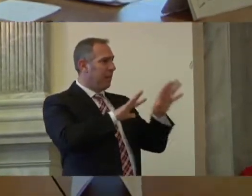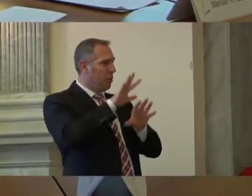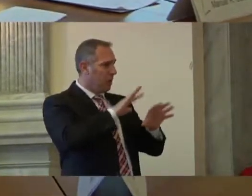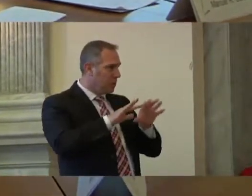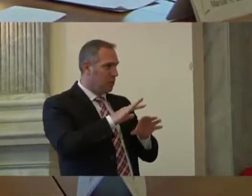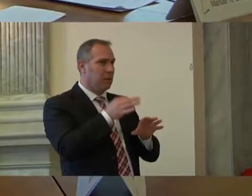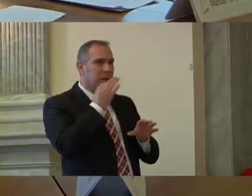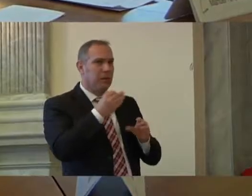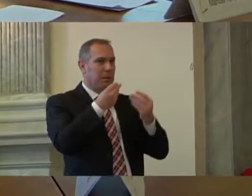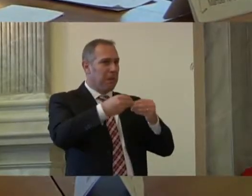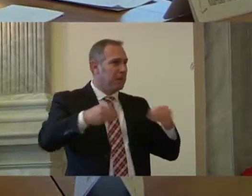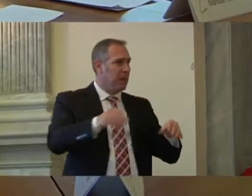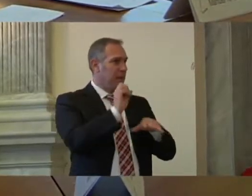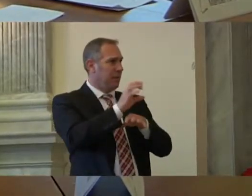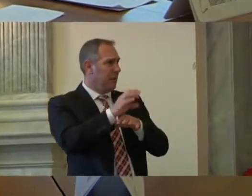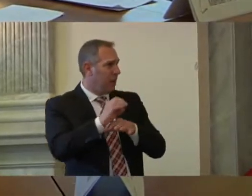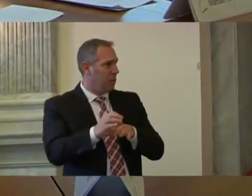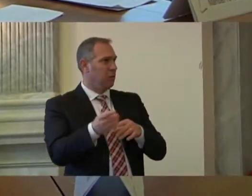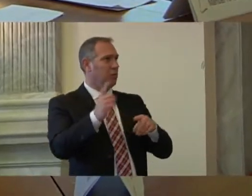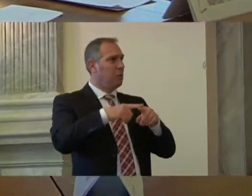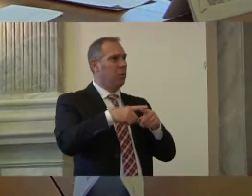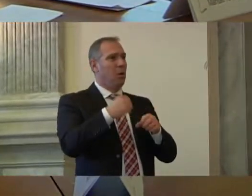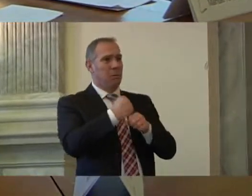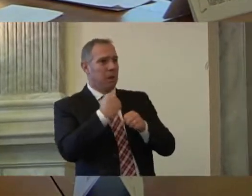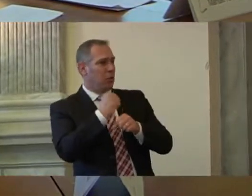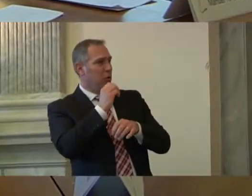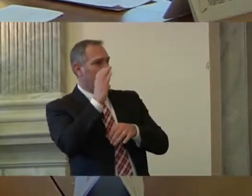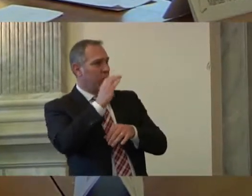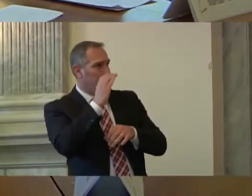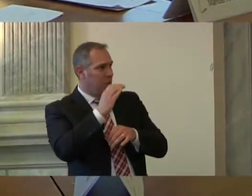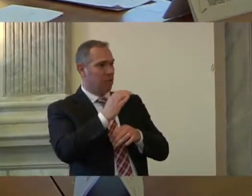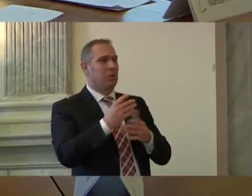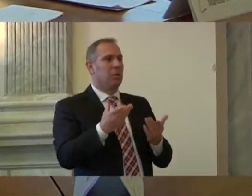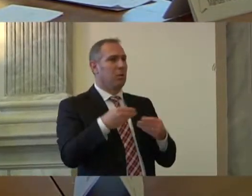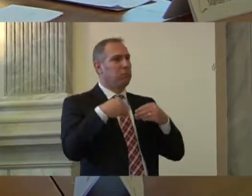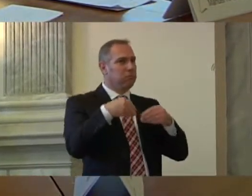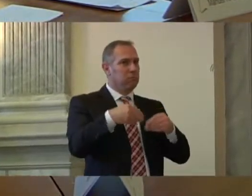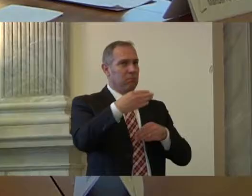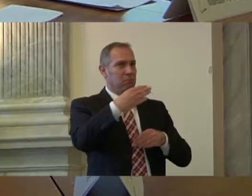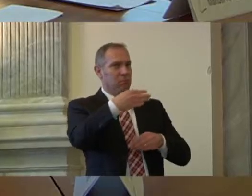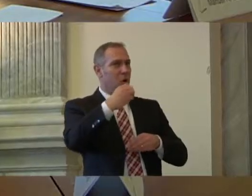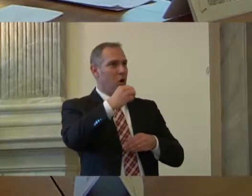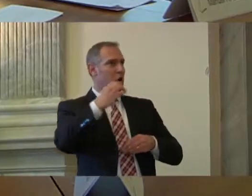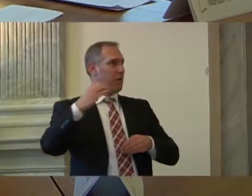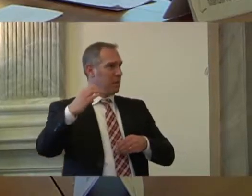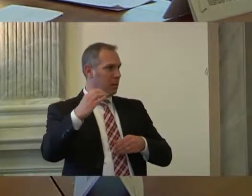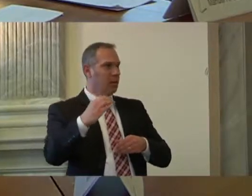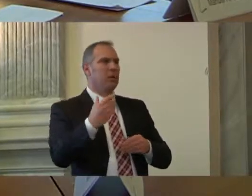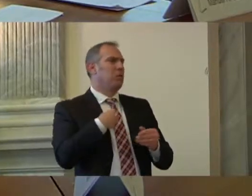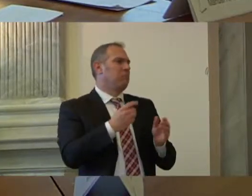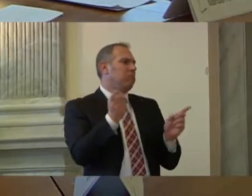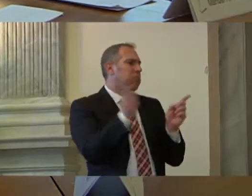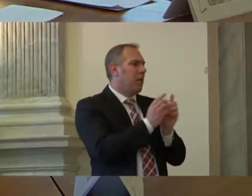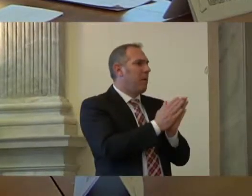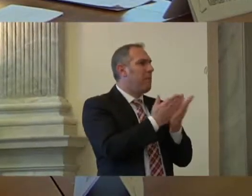didattici di supporto che verrà fornito agli operatori turistici che frequenteranno il MUC. Prevede un breve, brevissimo manuale di istruzioni,